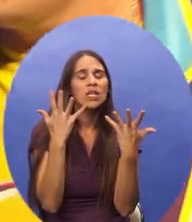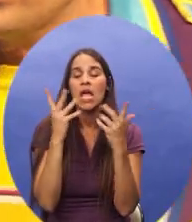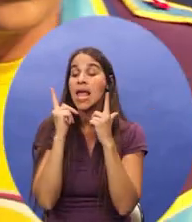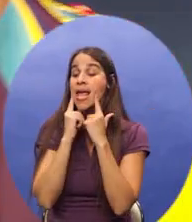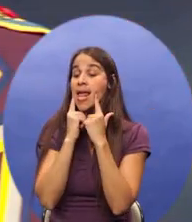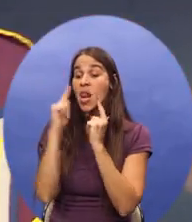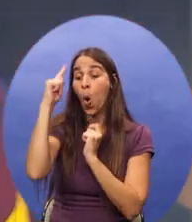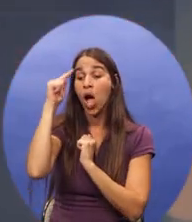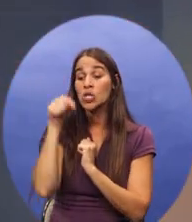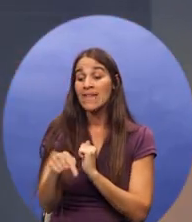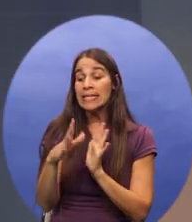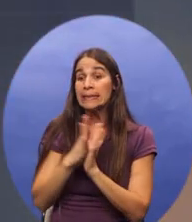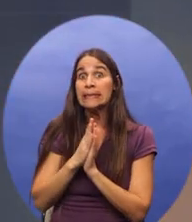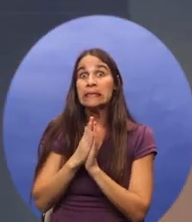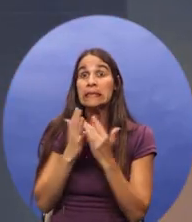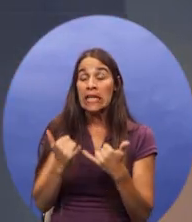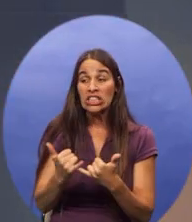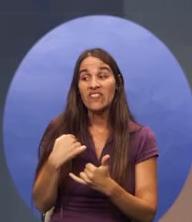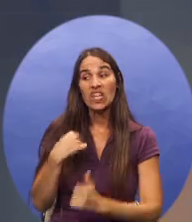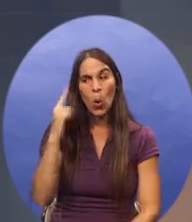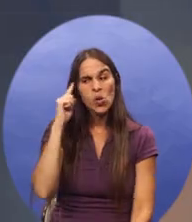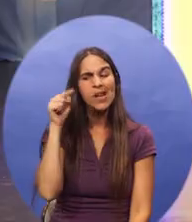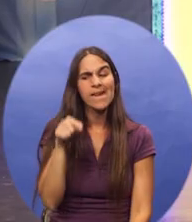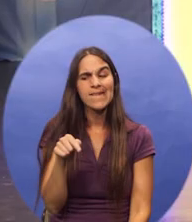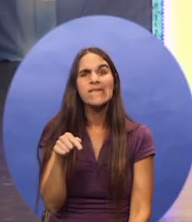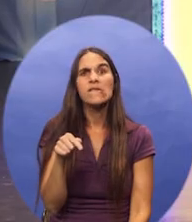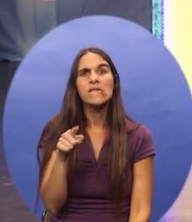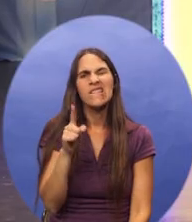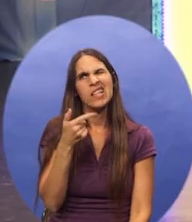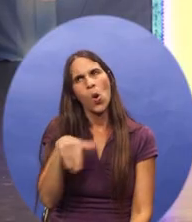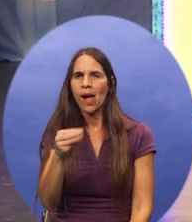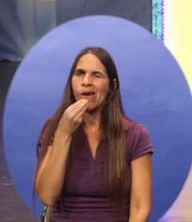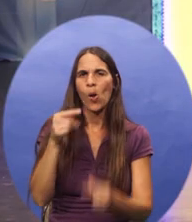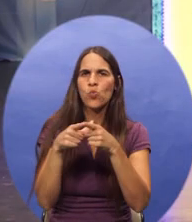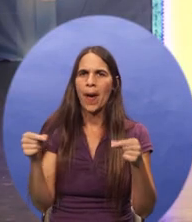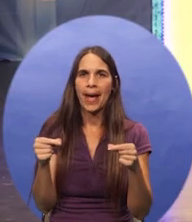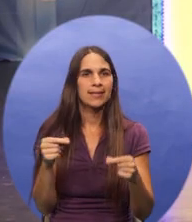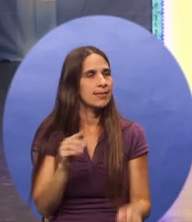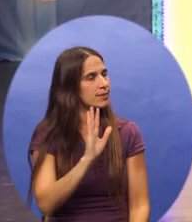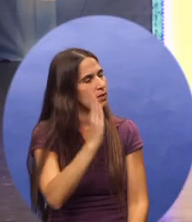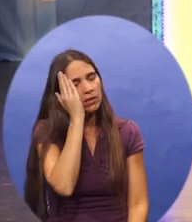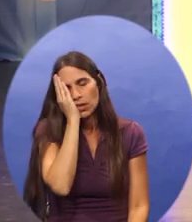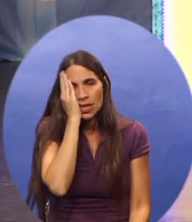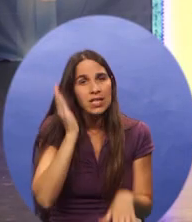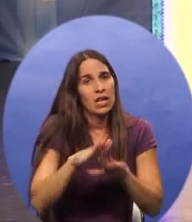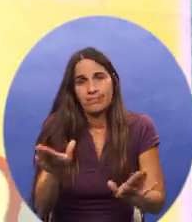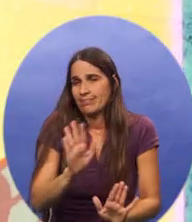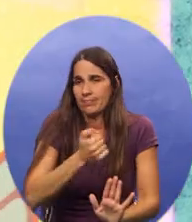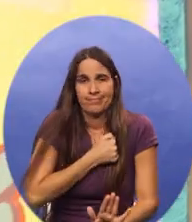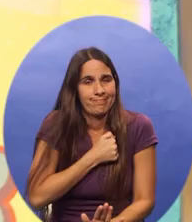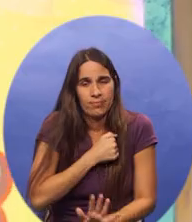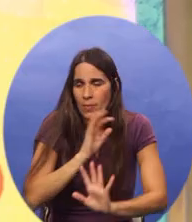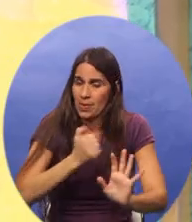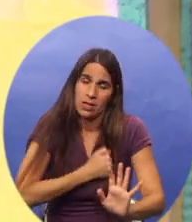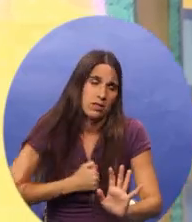אוי, לא חשבתי על זה. ועכשיו כשאני חושב על זה, אני הולך לאכול בורקס. אוי ואבוי, ילדים, סליחה, אני ממש מצטער. יש